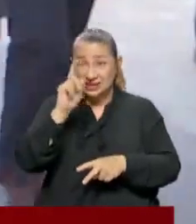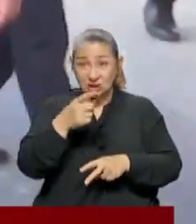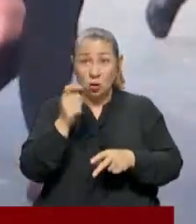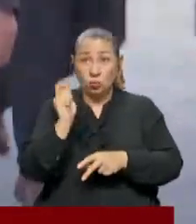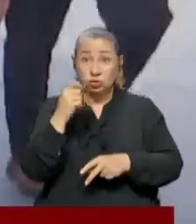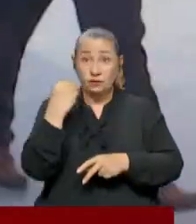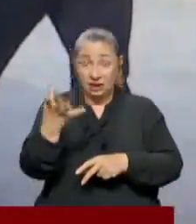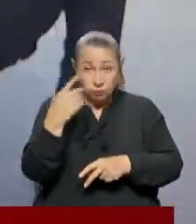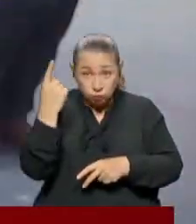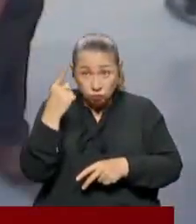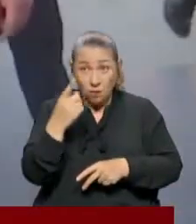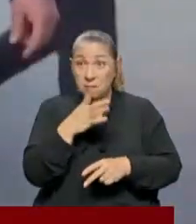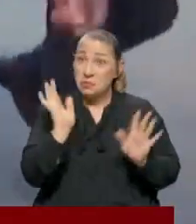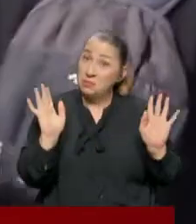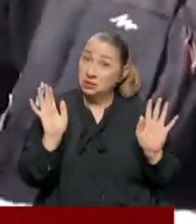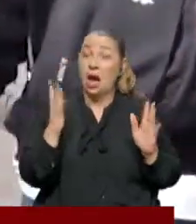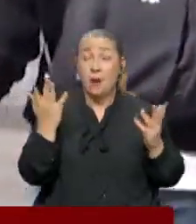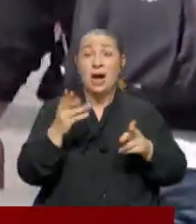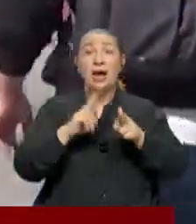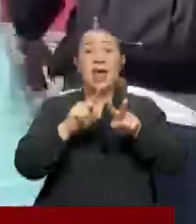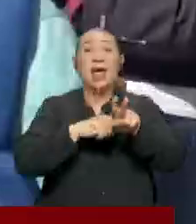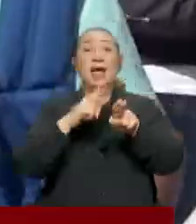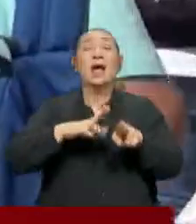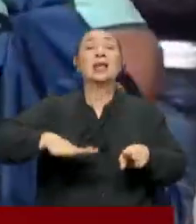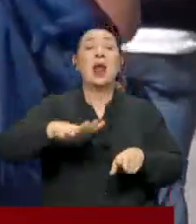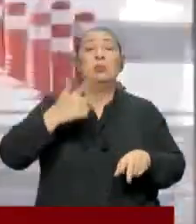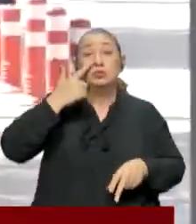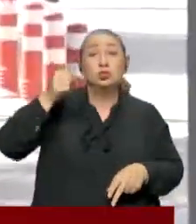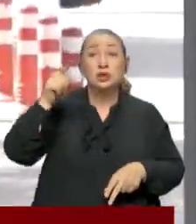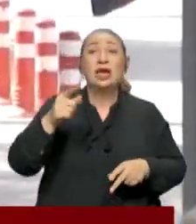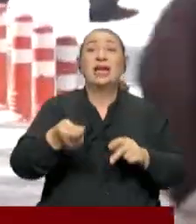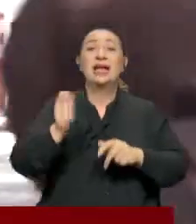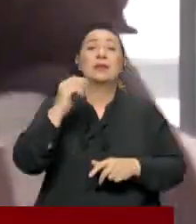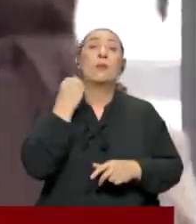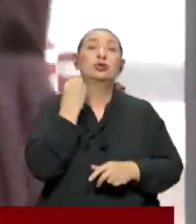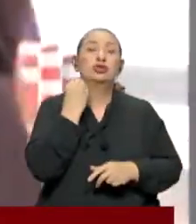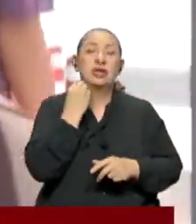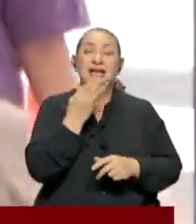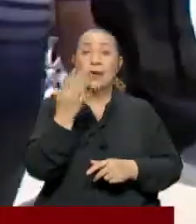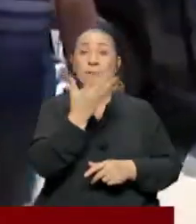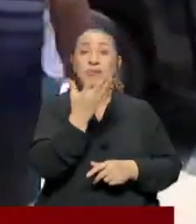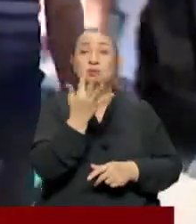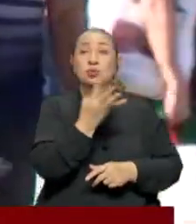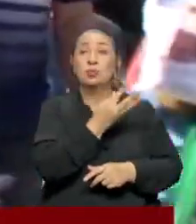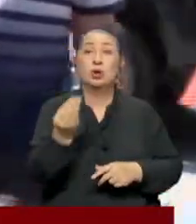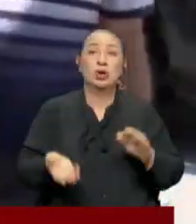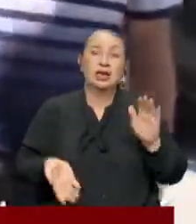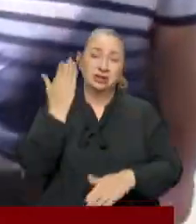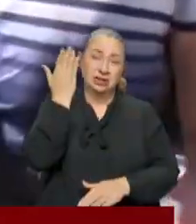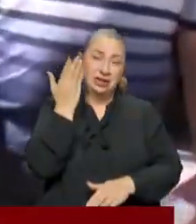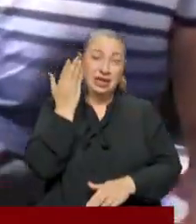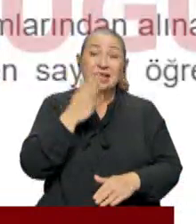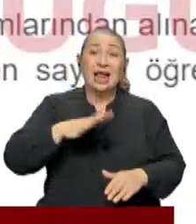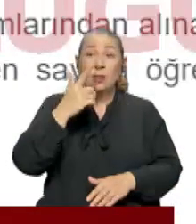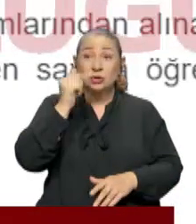Sadece bu serildiğini düşünüyor Bilinmez ama kredi ve yurtlar Genel Müdürlüğü'ne Kredi borçlusu gençlerin sayısı beş buçuk milyonu geçti